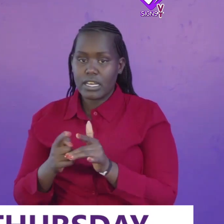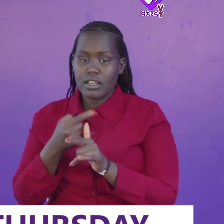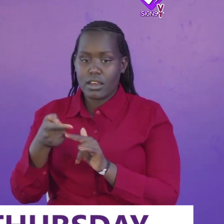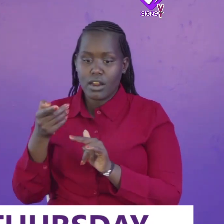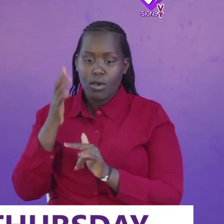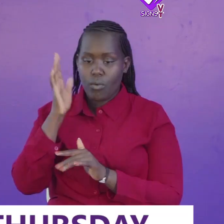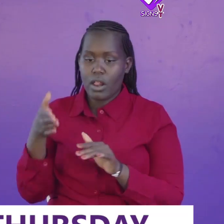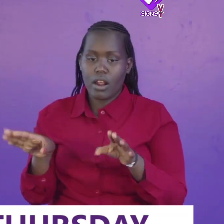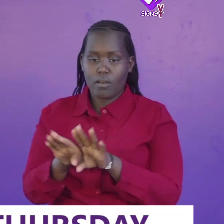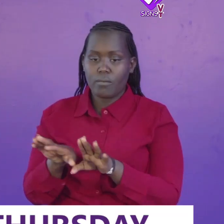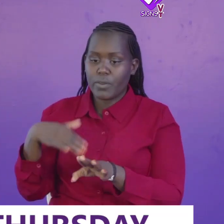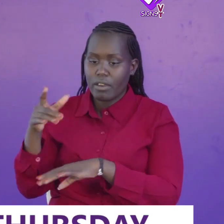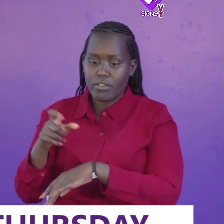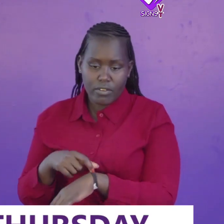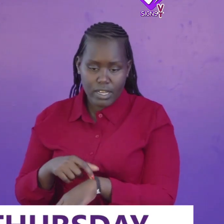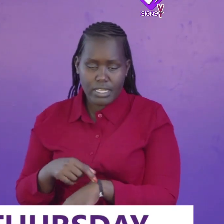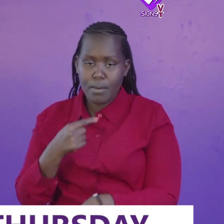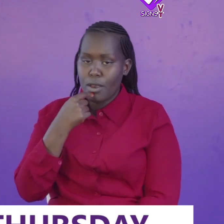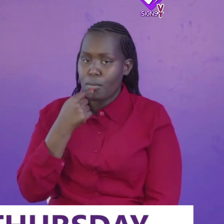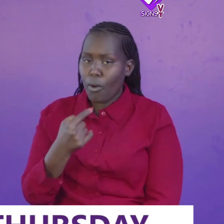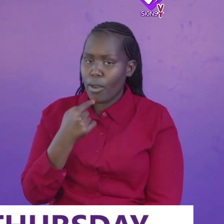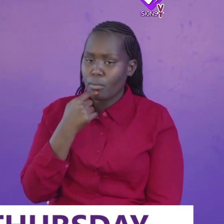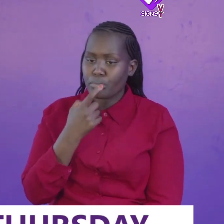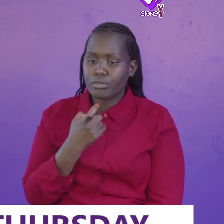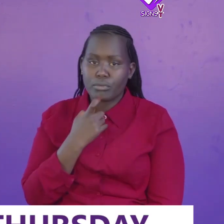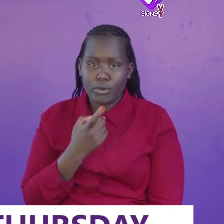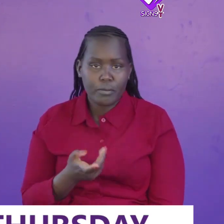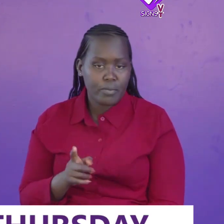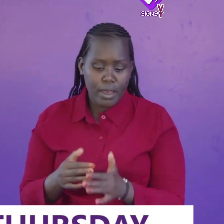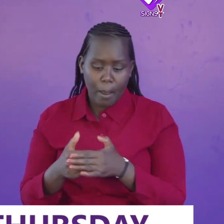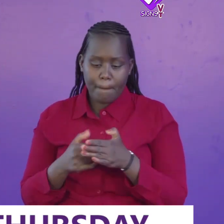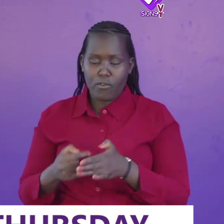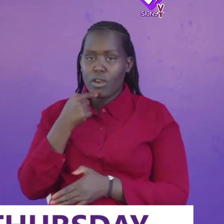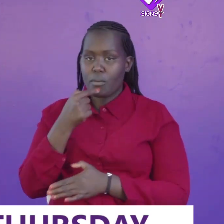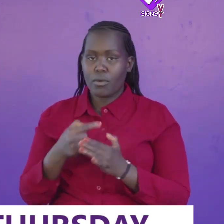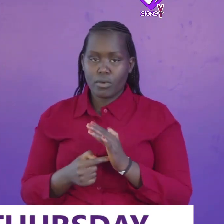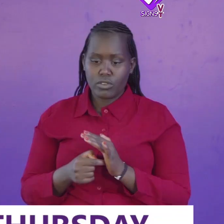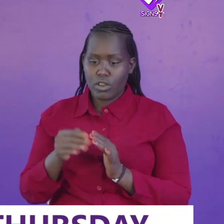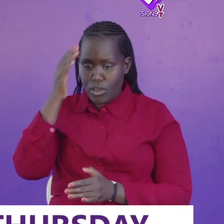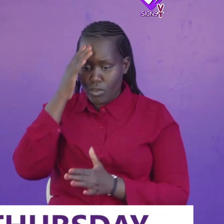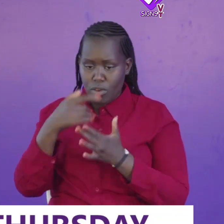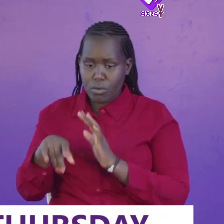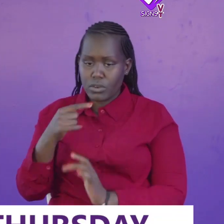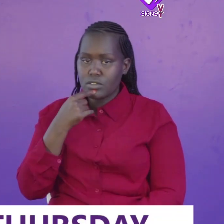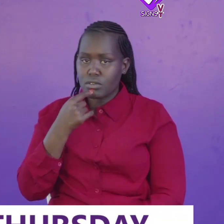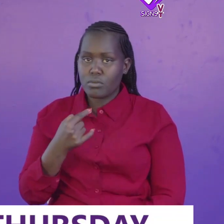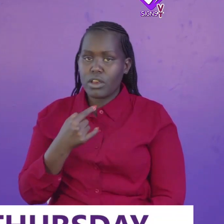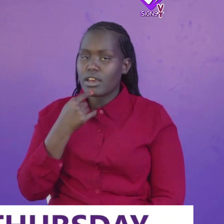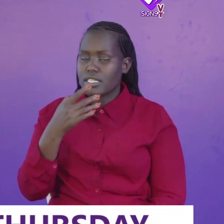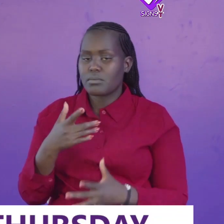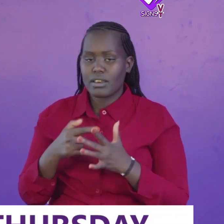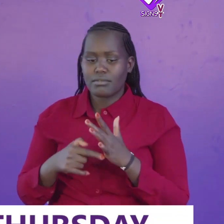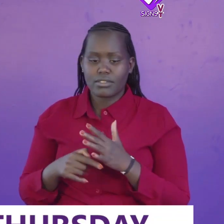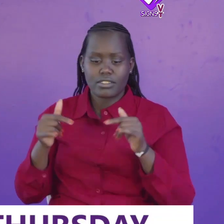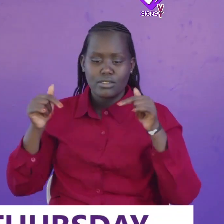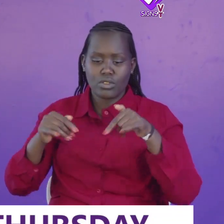siku ilikuwa Moi hadi unashangaa. Kunaenda aje? Hata before uambiwe news ndio unajua tu Moi acha tusikie nataka kukwambia nini leo. Juu